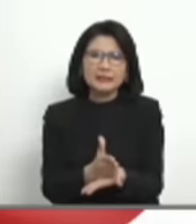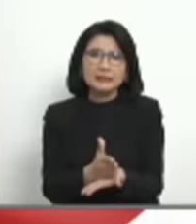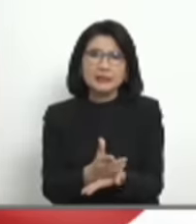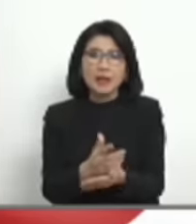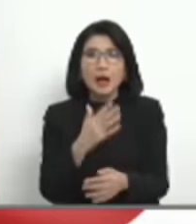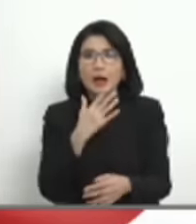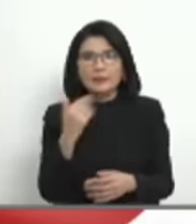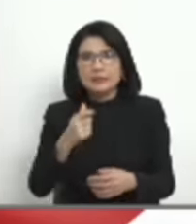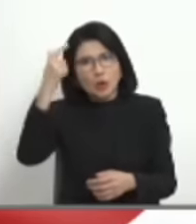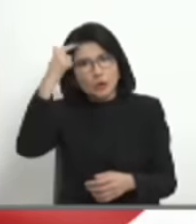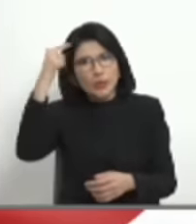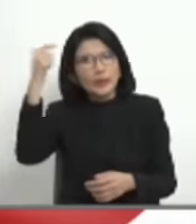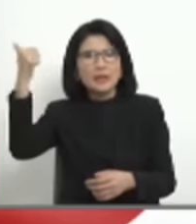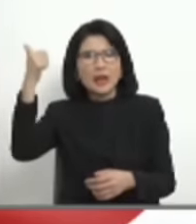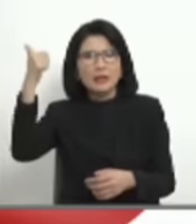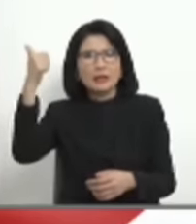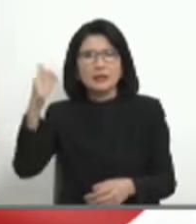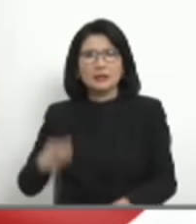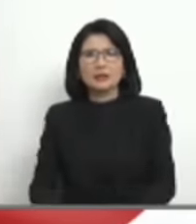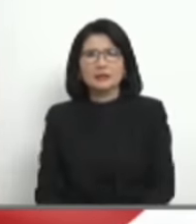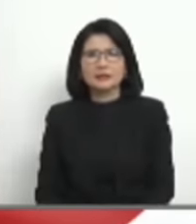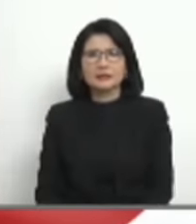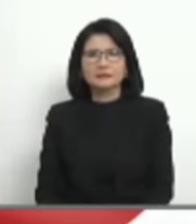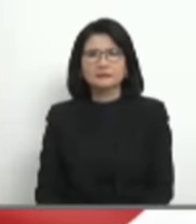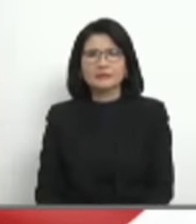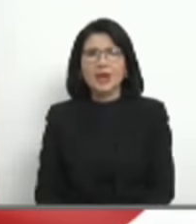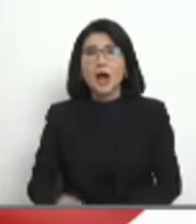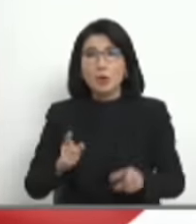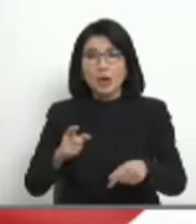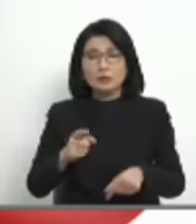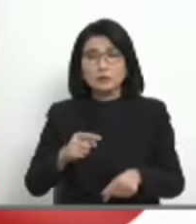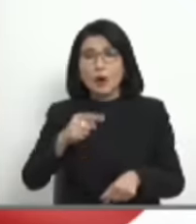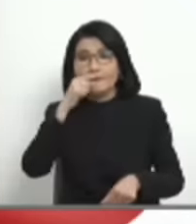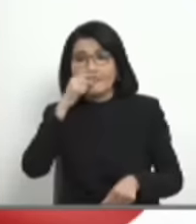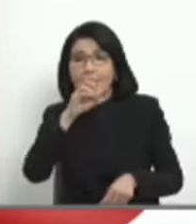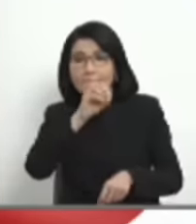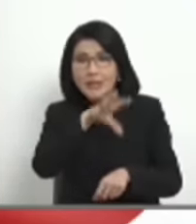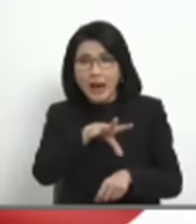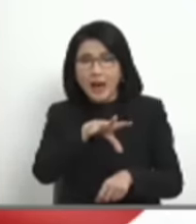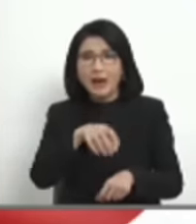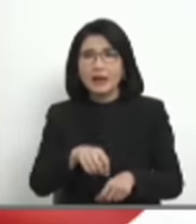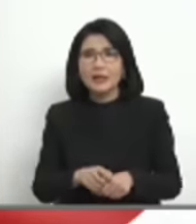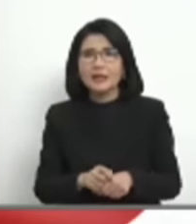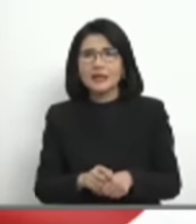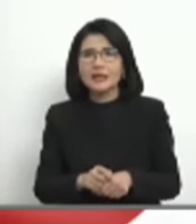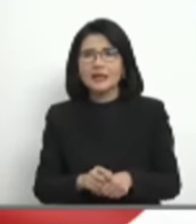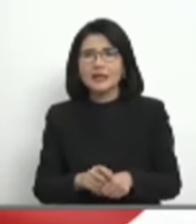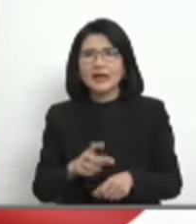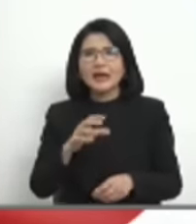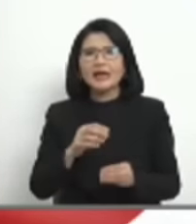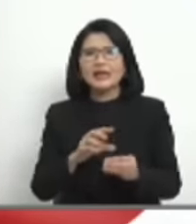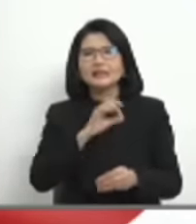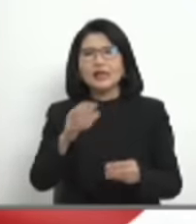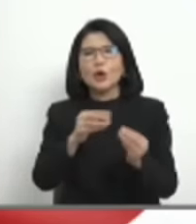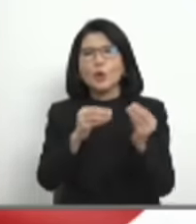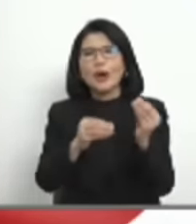otaknya Cemerlang gitu di sisi lain ketika Bapak menyampaikan itu cawa Pras Bapak bicara